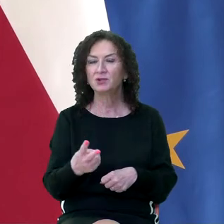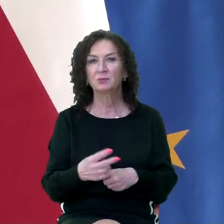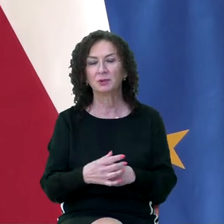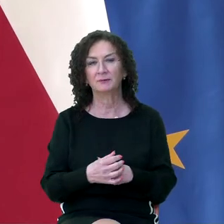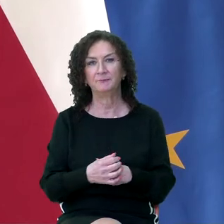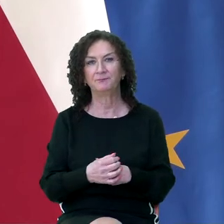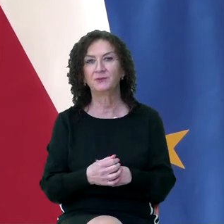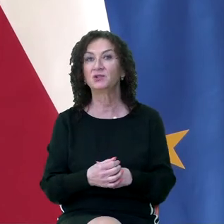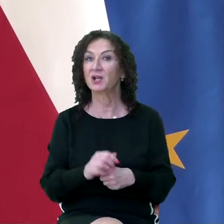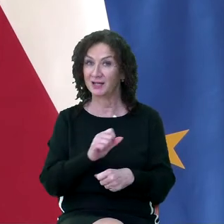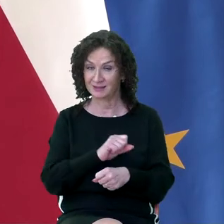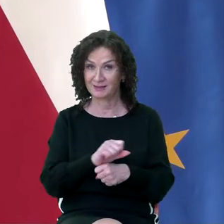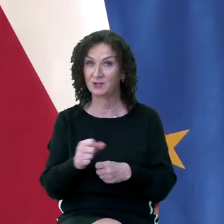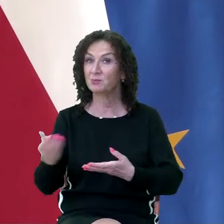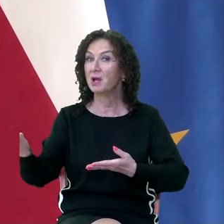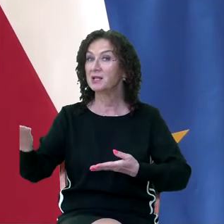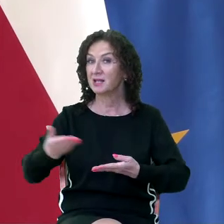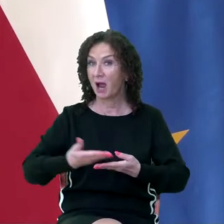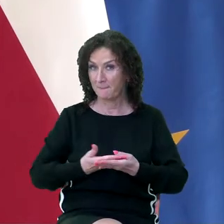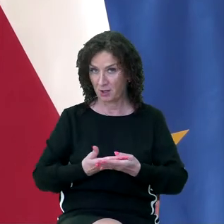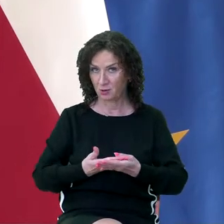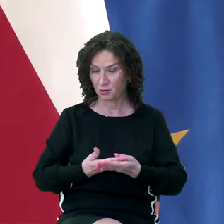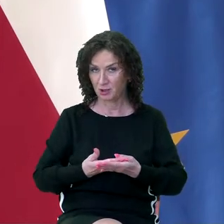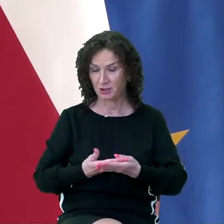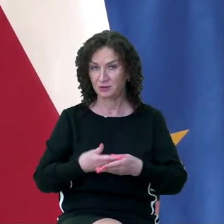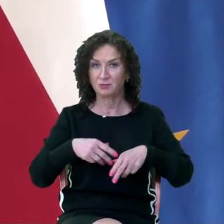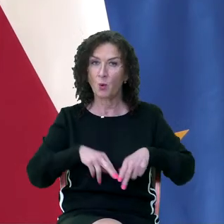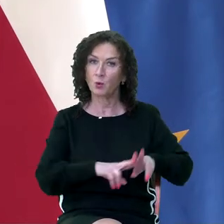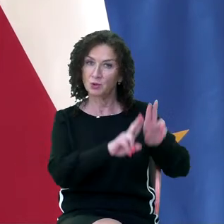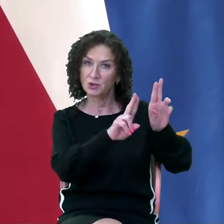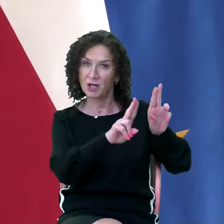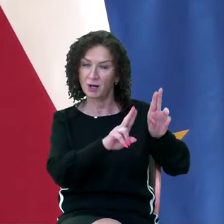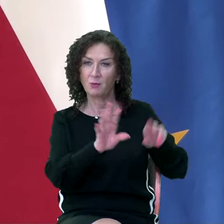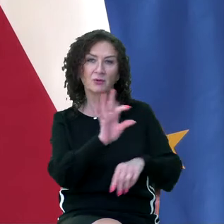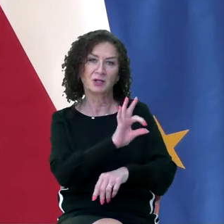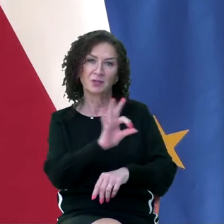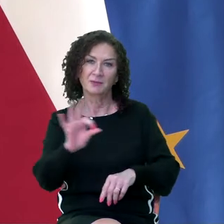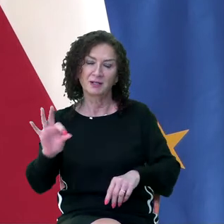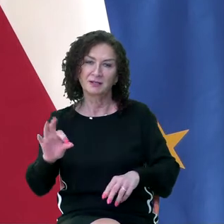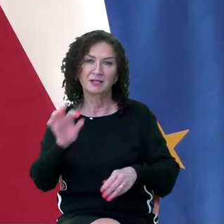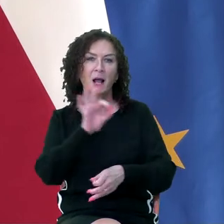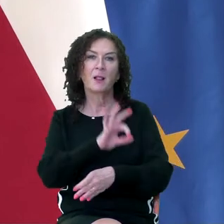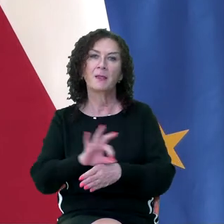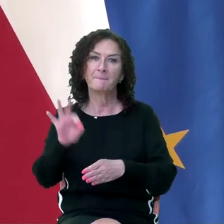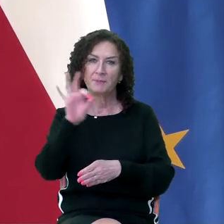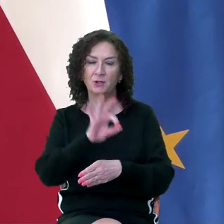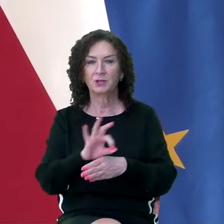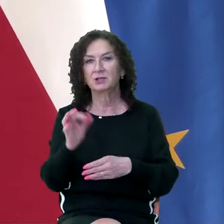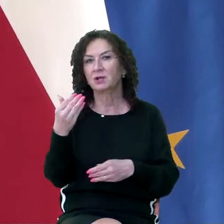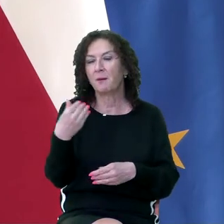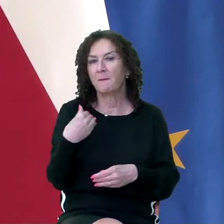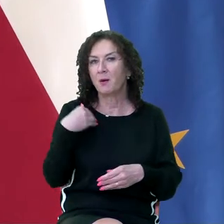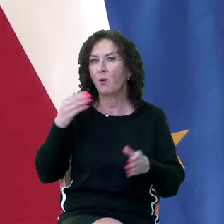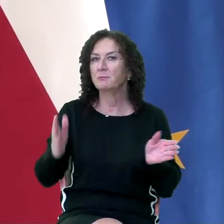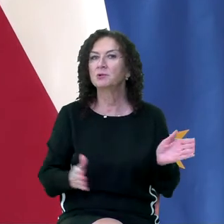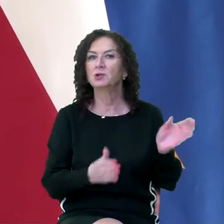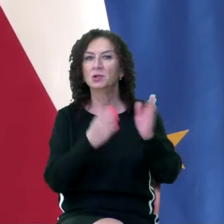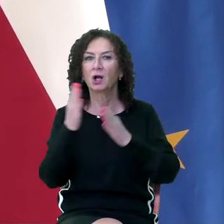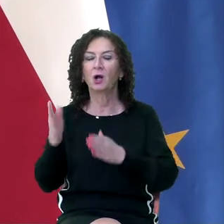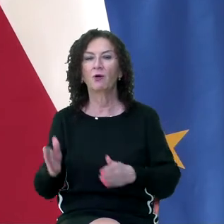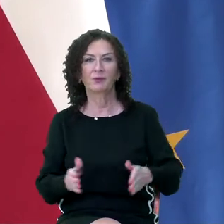do udziału w wyjątkowym projekcie, jakim było przygotowanie wystawy, przygotowanie